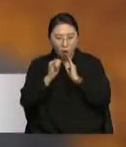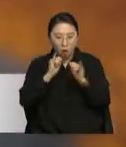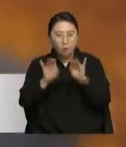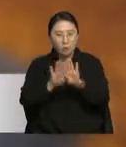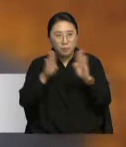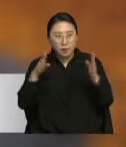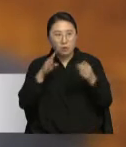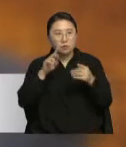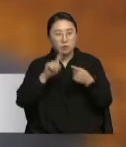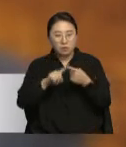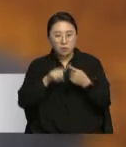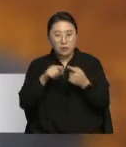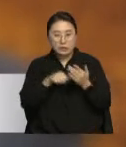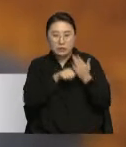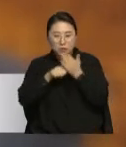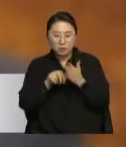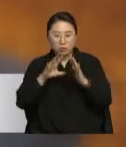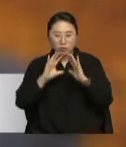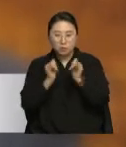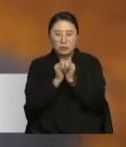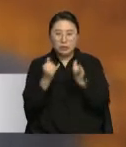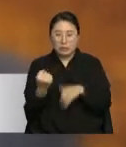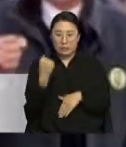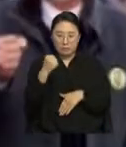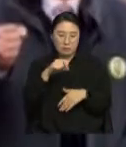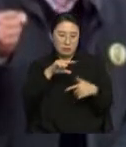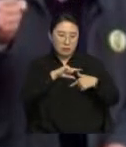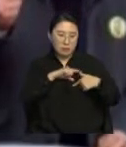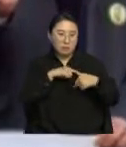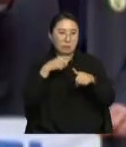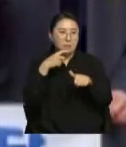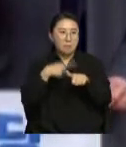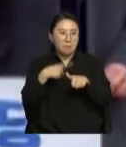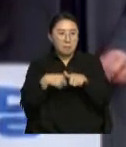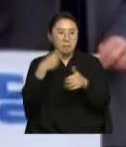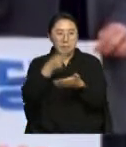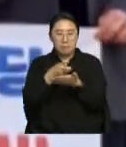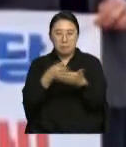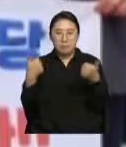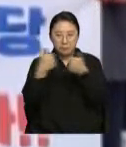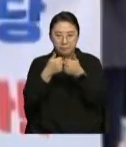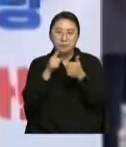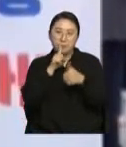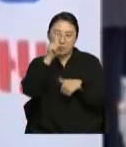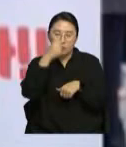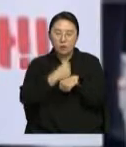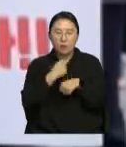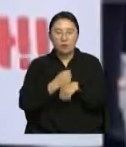공개했다며 성명서를 낸 국민의힘 의원 일동을 명예훼손 혐의로 법적 대응하겠다고 밝힌 바 있습니다.